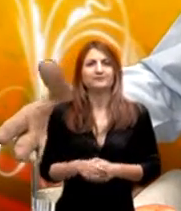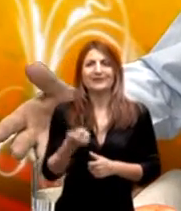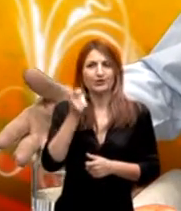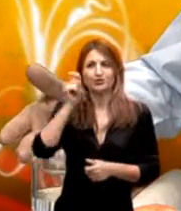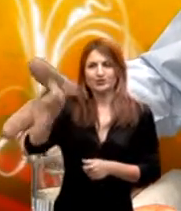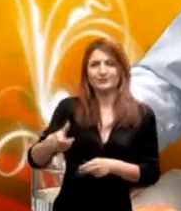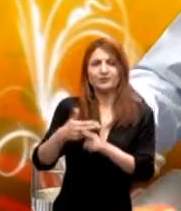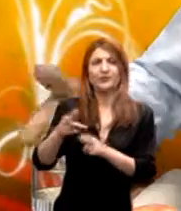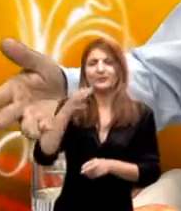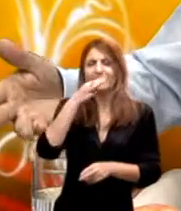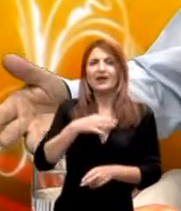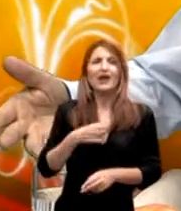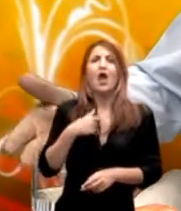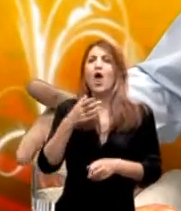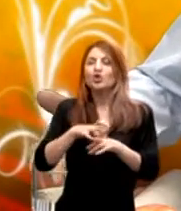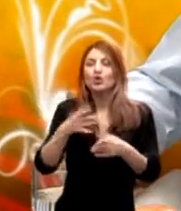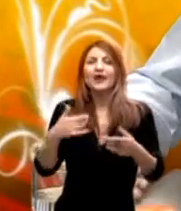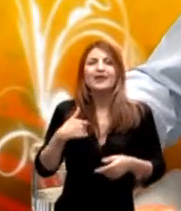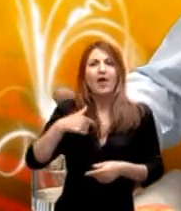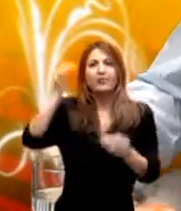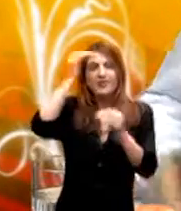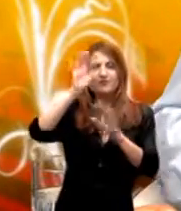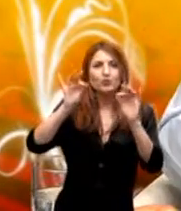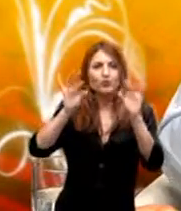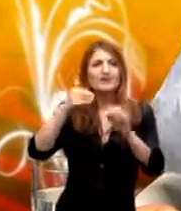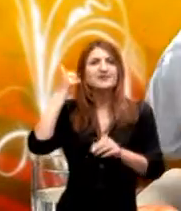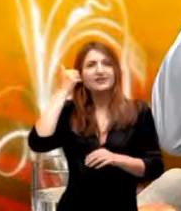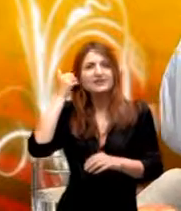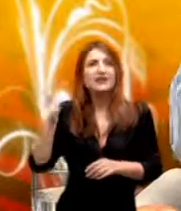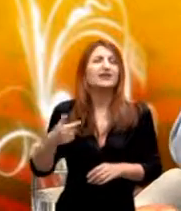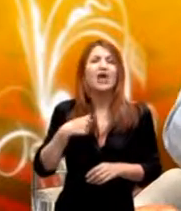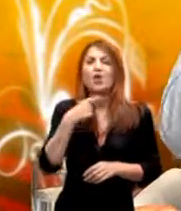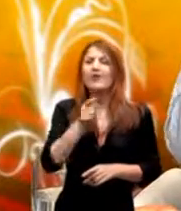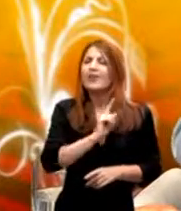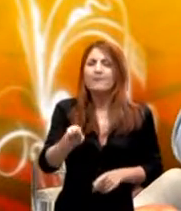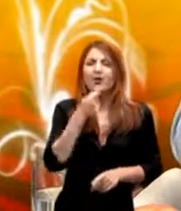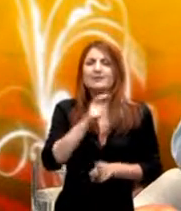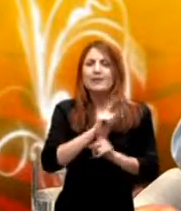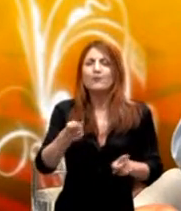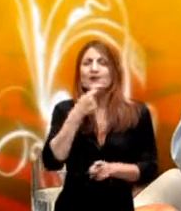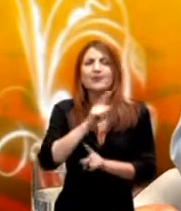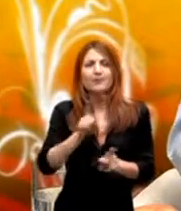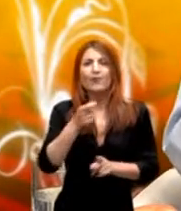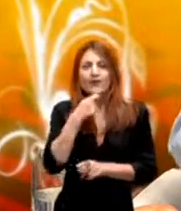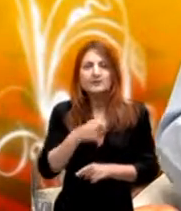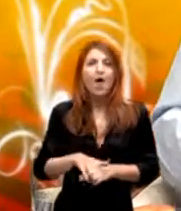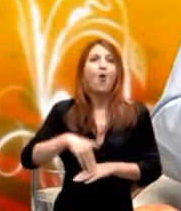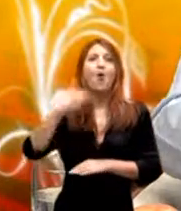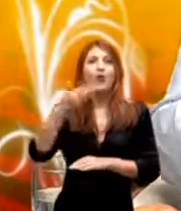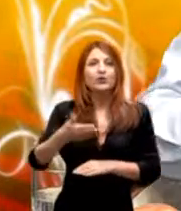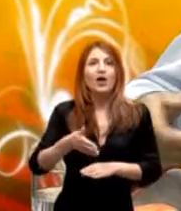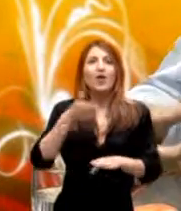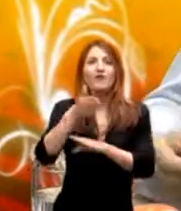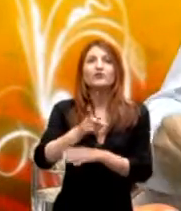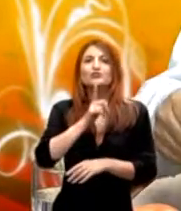bolesnica rekla, doktore, ja ne znam šta je meni, ja na večer u 10 sati cijeli dan sebi govorim nemoj jest, nemoj jest, nemoj jest. I onda ode